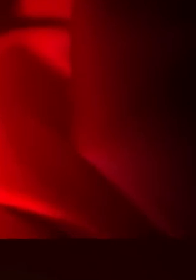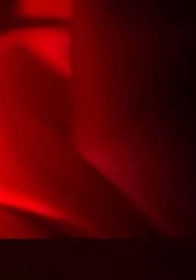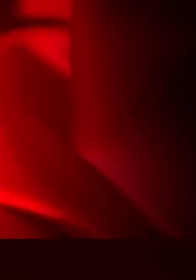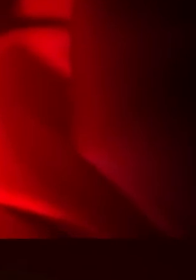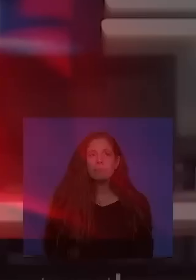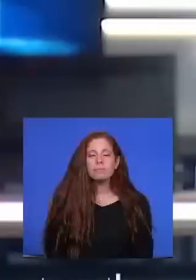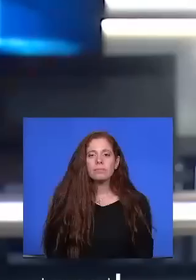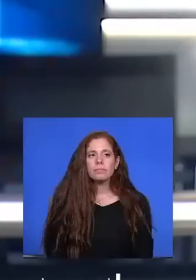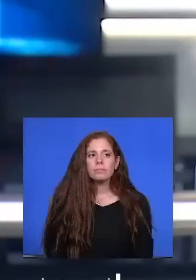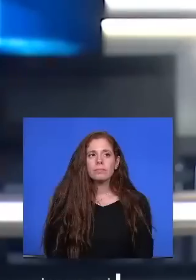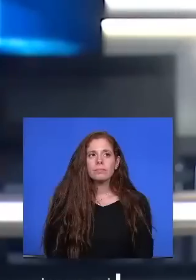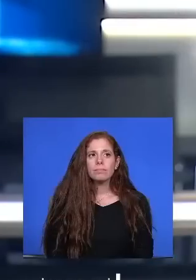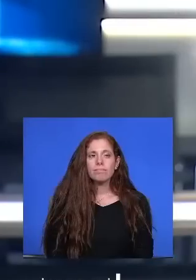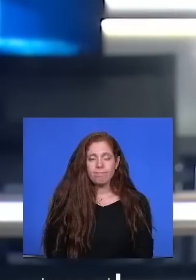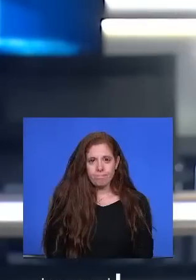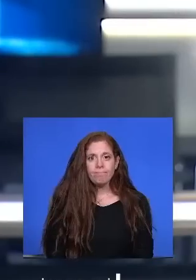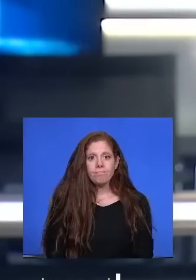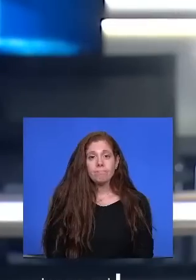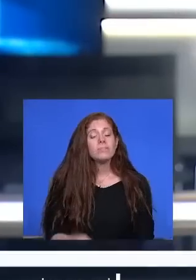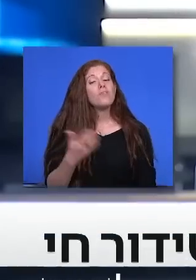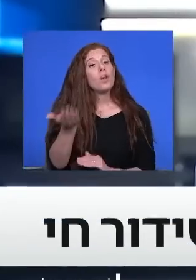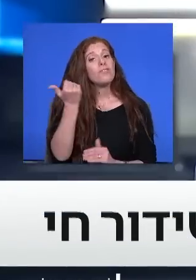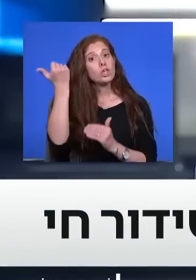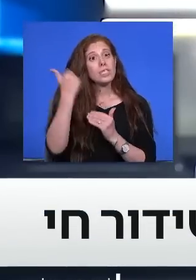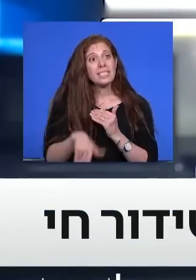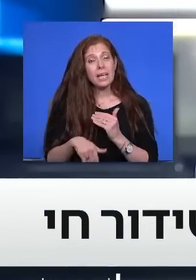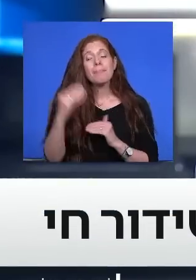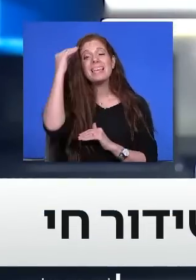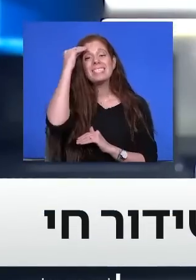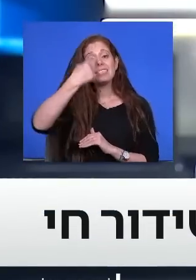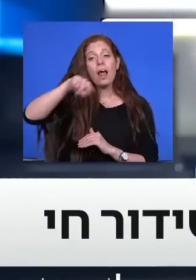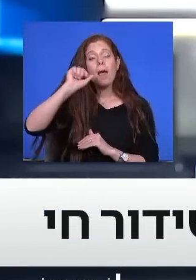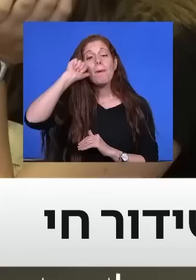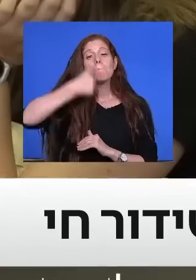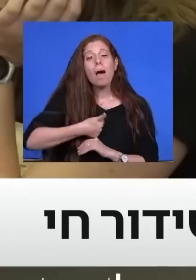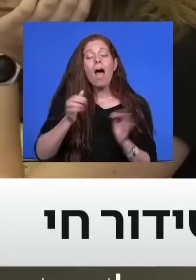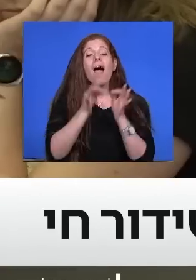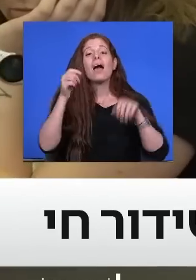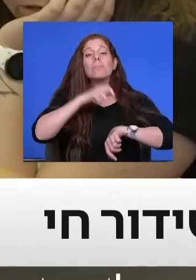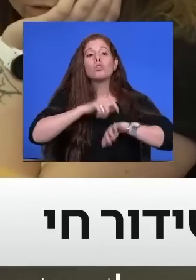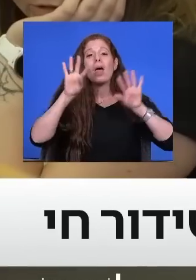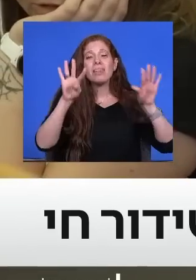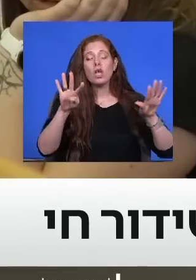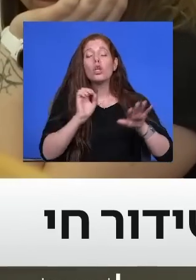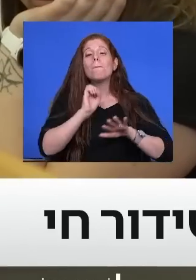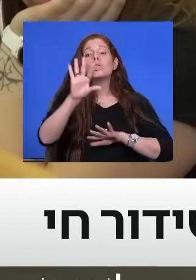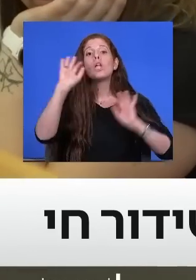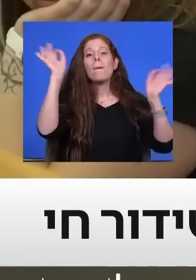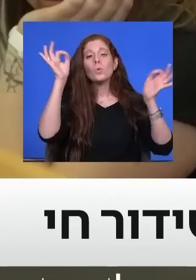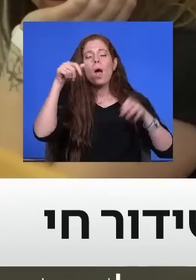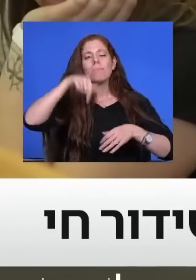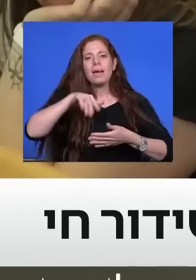בראבו. ועוד לפני שנסיים, נזכיר לכם מחר, החל מהשעה 9, המשדר מיוחד בכאן